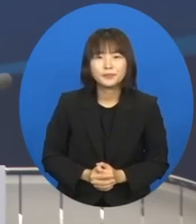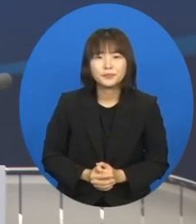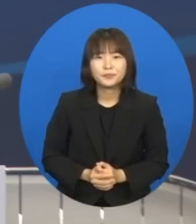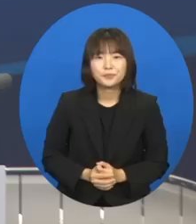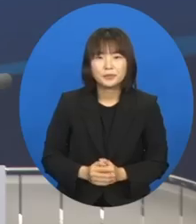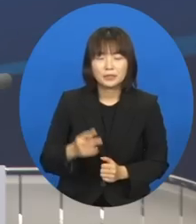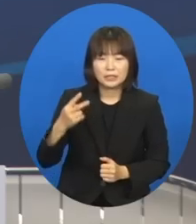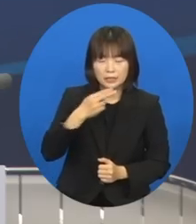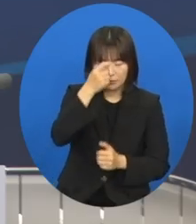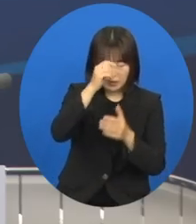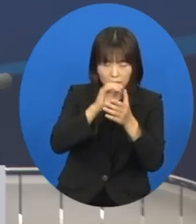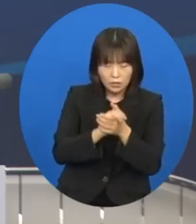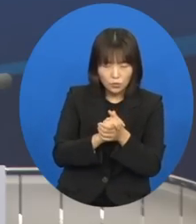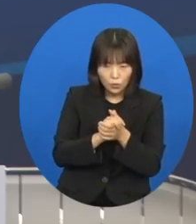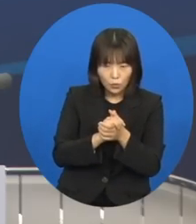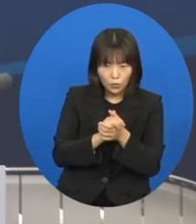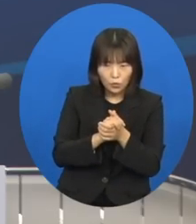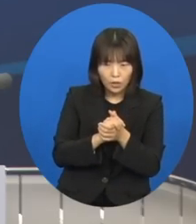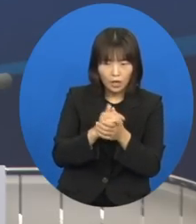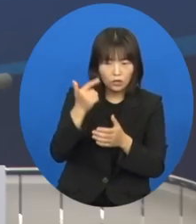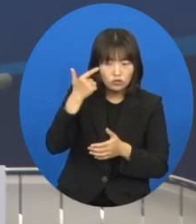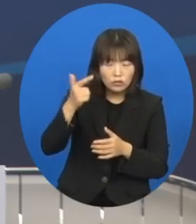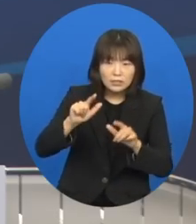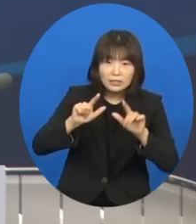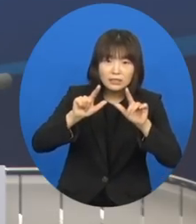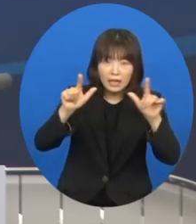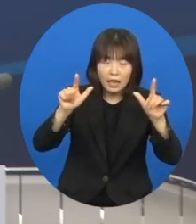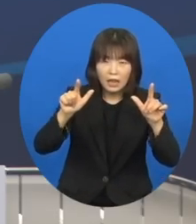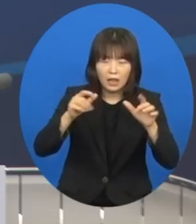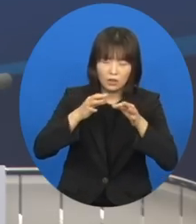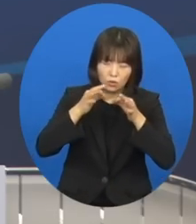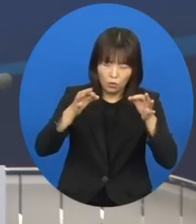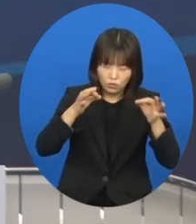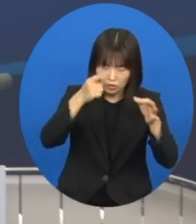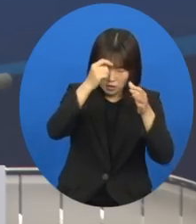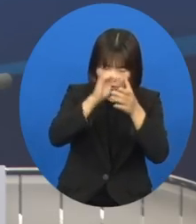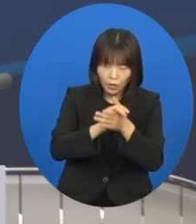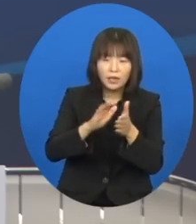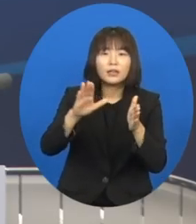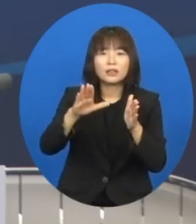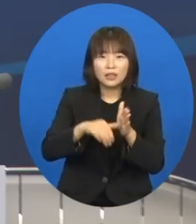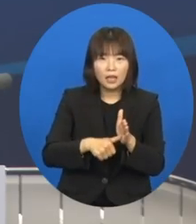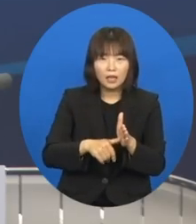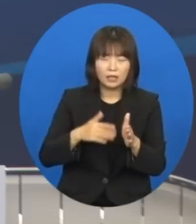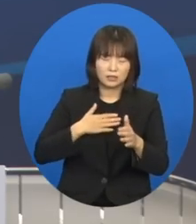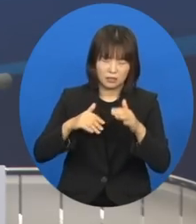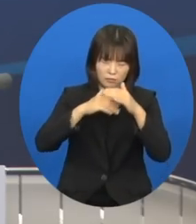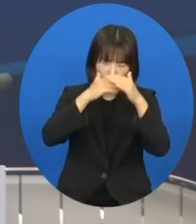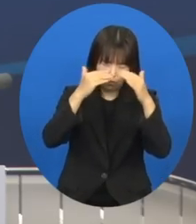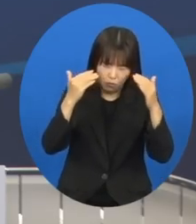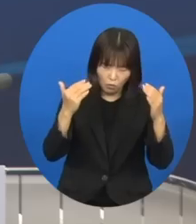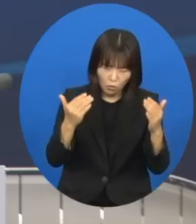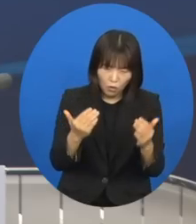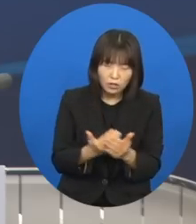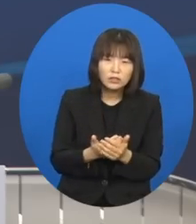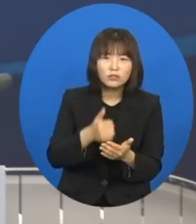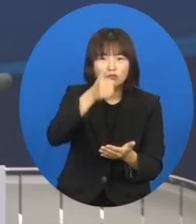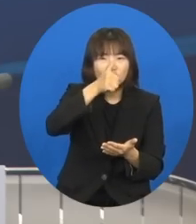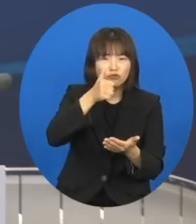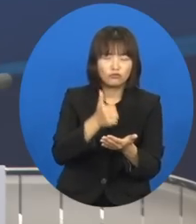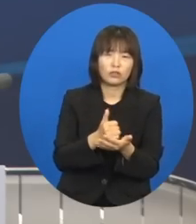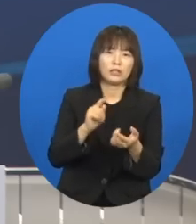금식기도를 한 6일째 날 그날 밤 통성기도 시간에 제 모든 그동안 지은 죄를 하나님 앞에서